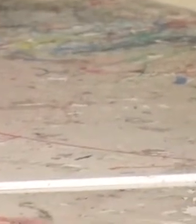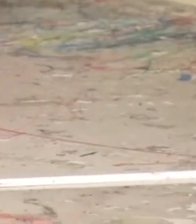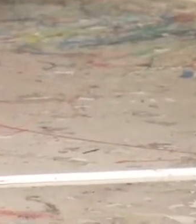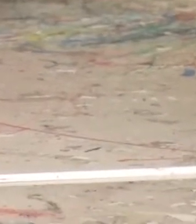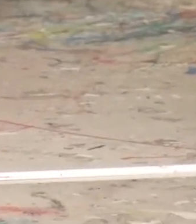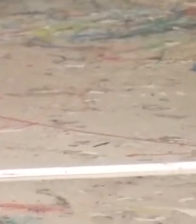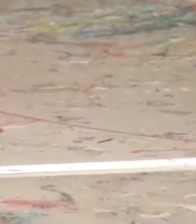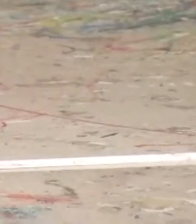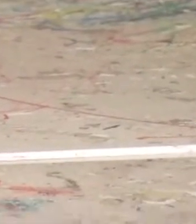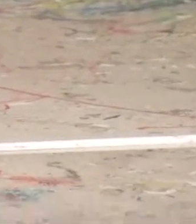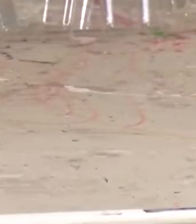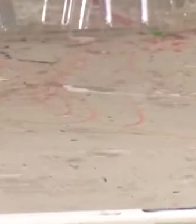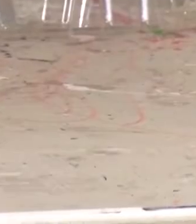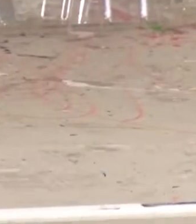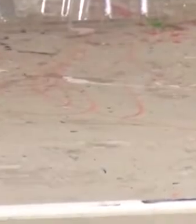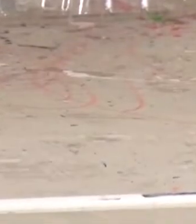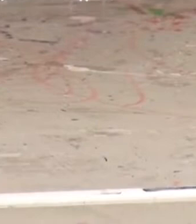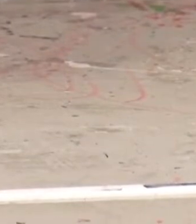お箸を置きます。